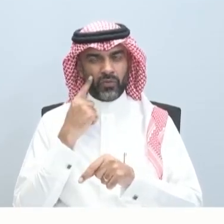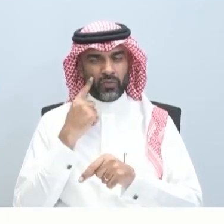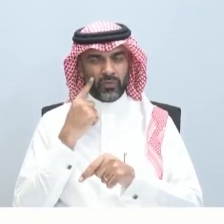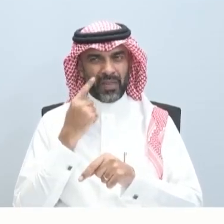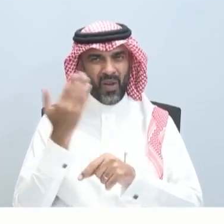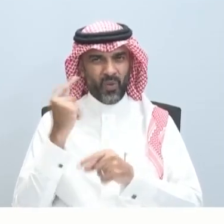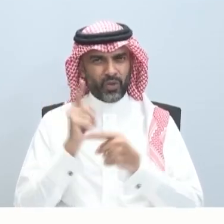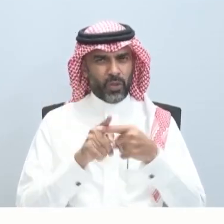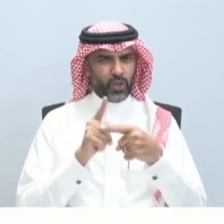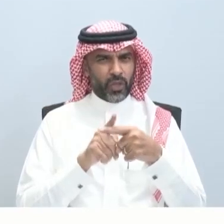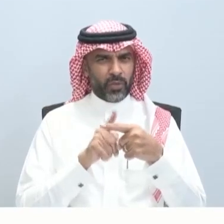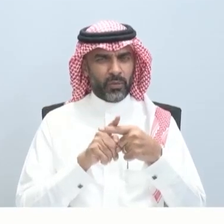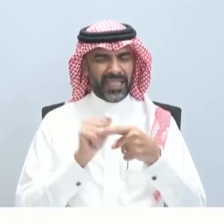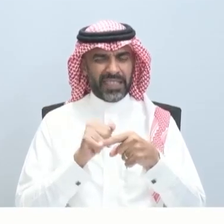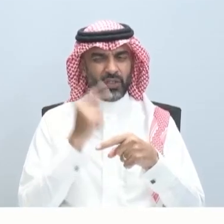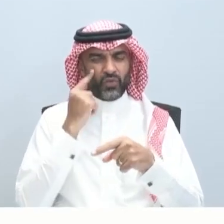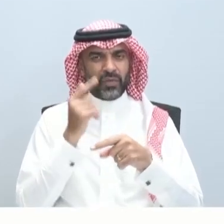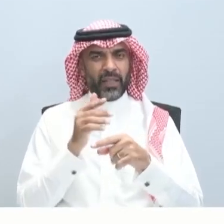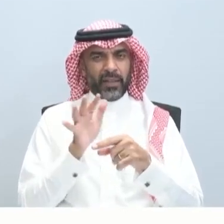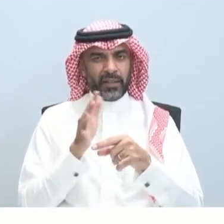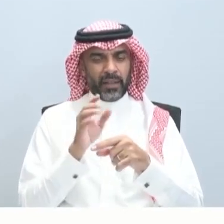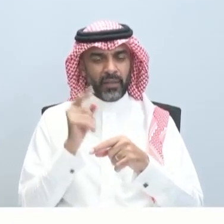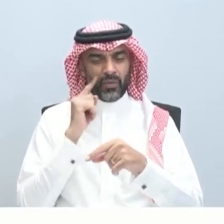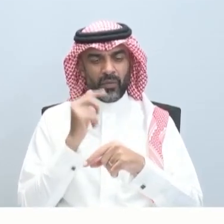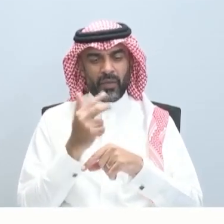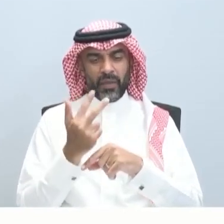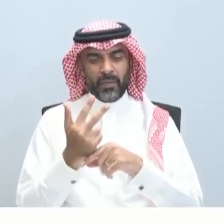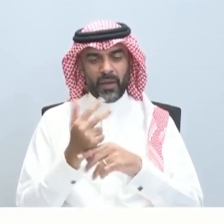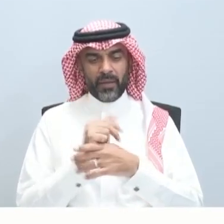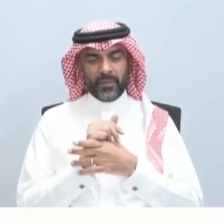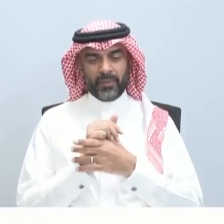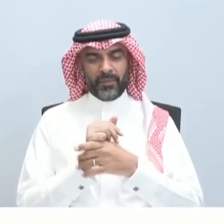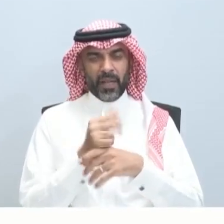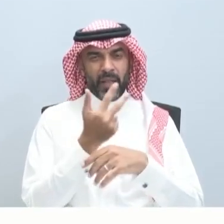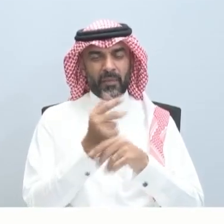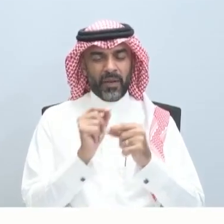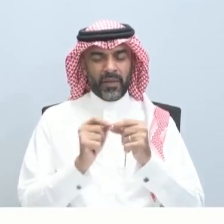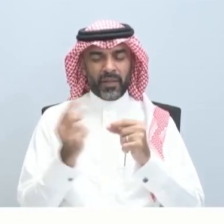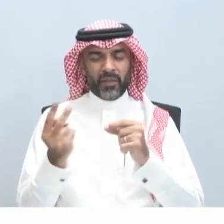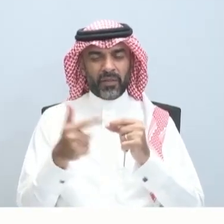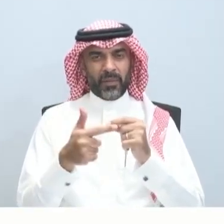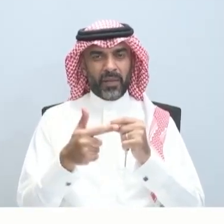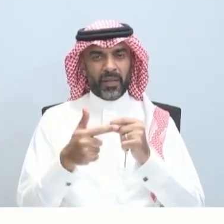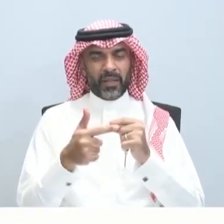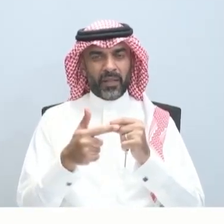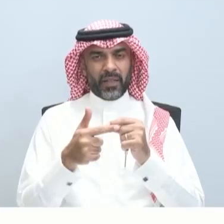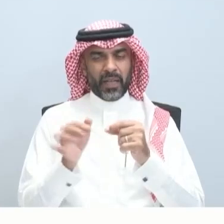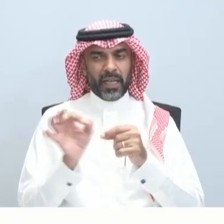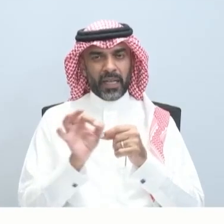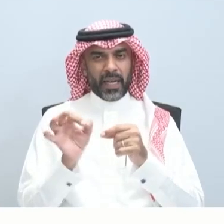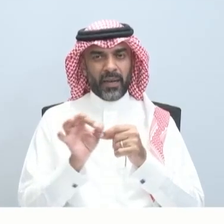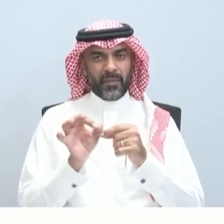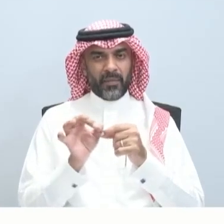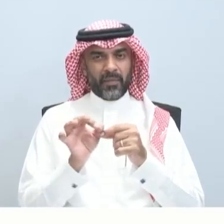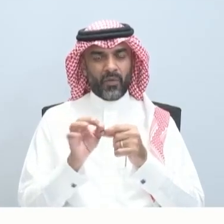يا ابطال يلا بارك الله فيكم ثمانيه 72 جزءا من مئه سنقربها الى